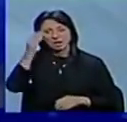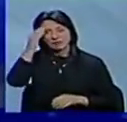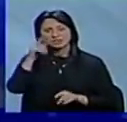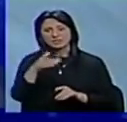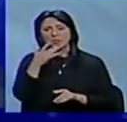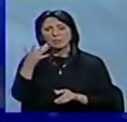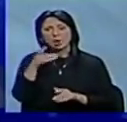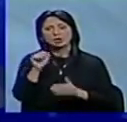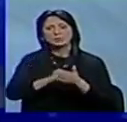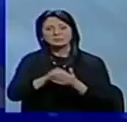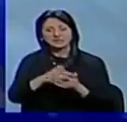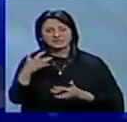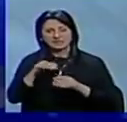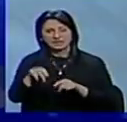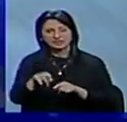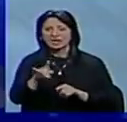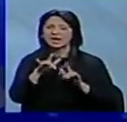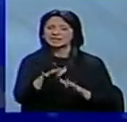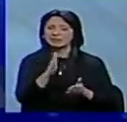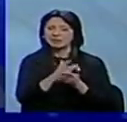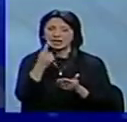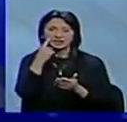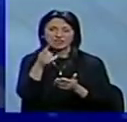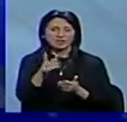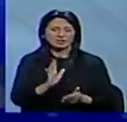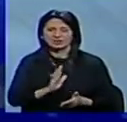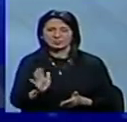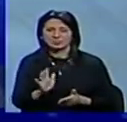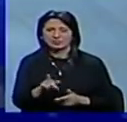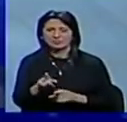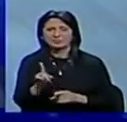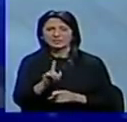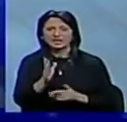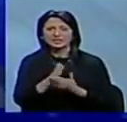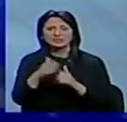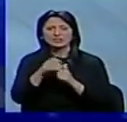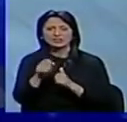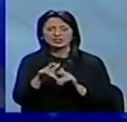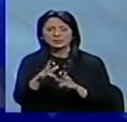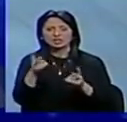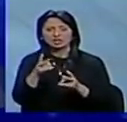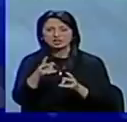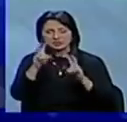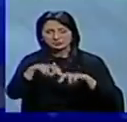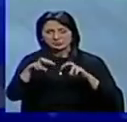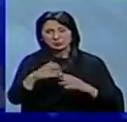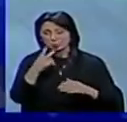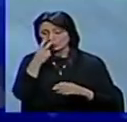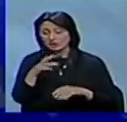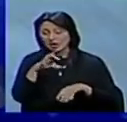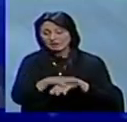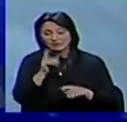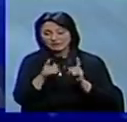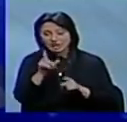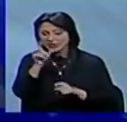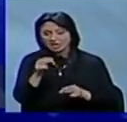სასახად პოლიტიკური მოტივით იყო ინიცირებული, რაღაც საქმეები, რომელსაც მე თვალყური არ მიდევნებია, მათ შორის რაღაცა აქვს მიჯილი, ამ საქმეებს ჭირდება გავლა, თუ ნახავ ეს წესებულები რეალურია